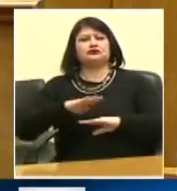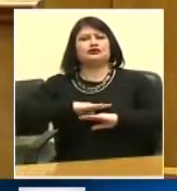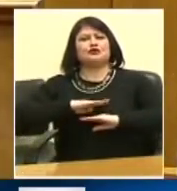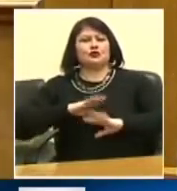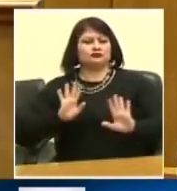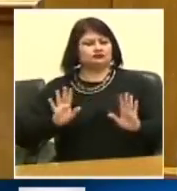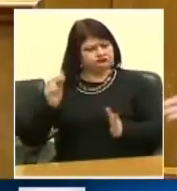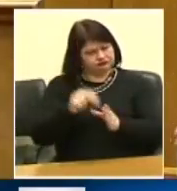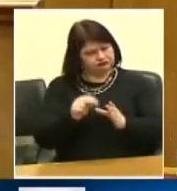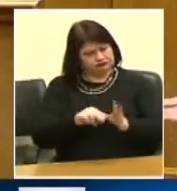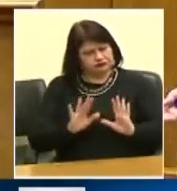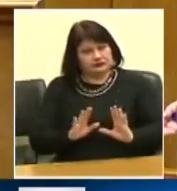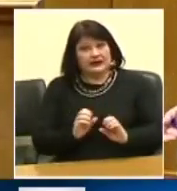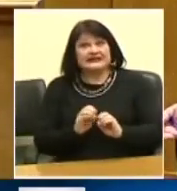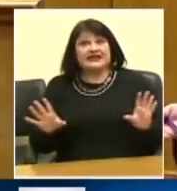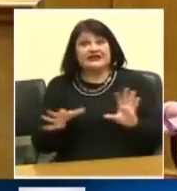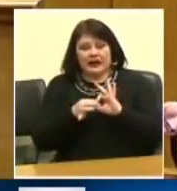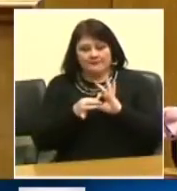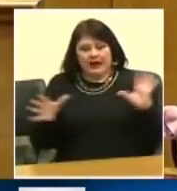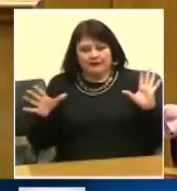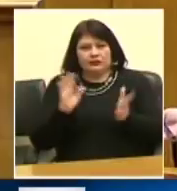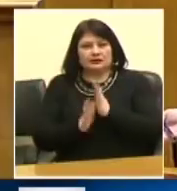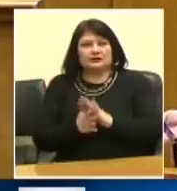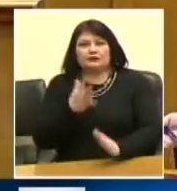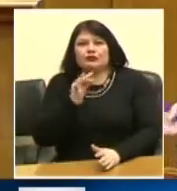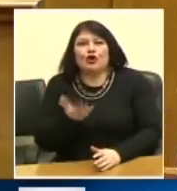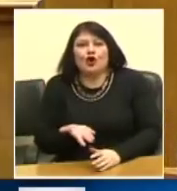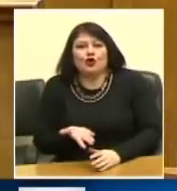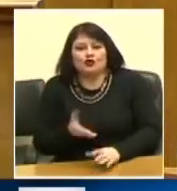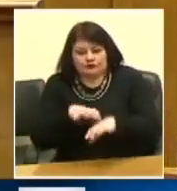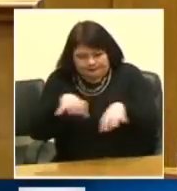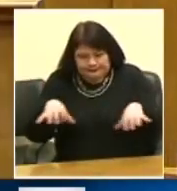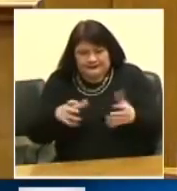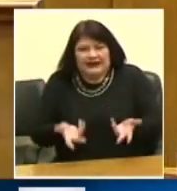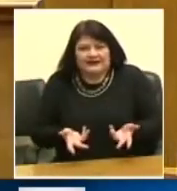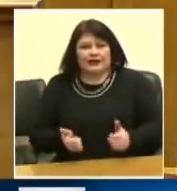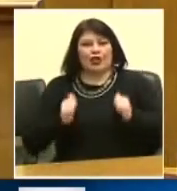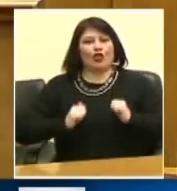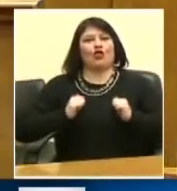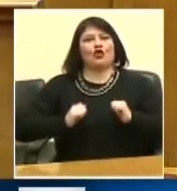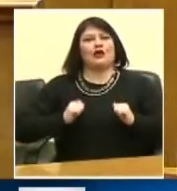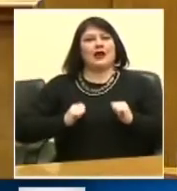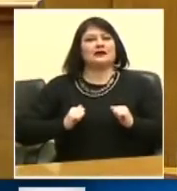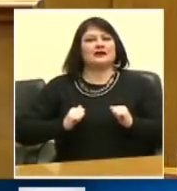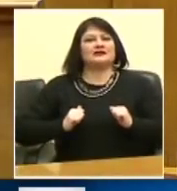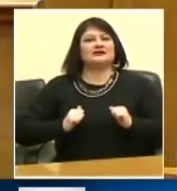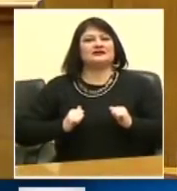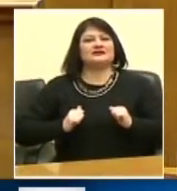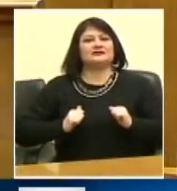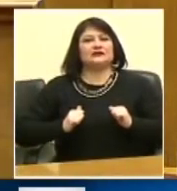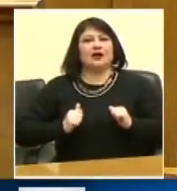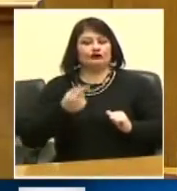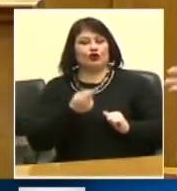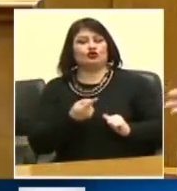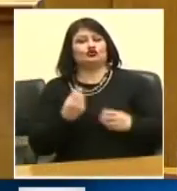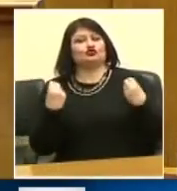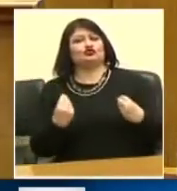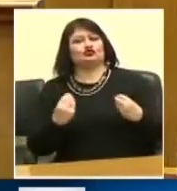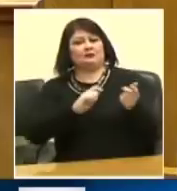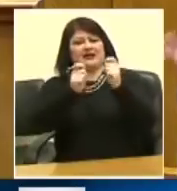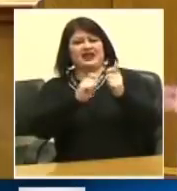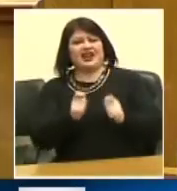του, ξαφνικά αποφάσισε να χαλάσει τη συμμαχία του. Γιατί δεν το κατάλαβα. Ο κύριος Θεοδωράκης πάλι, ο οποίος έκανε τον σούπερ μεταρρυθμιστή, ήρθε εδώ πέρα